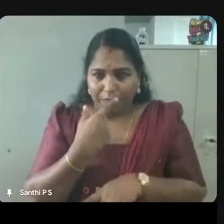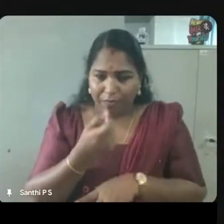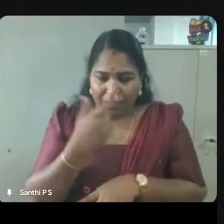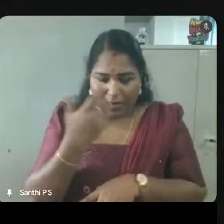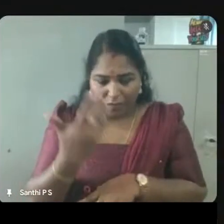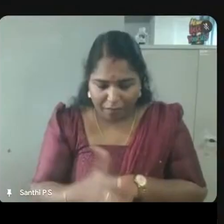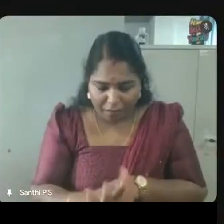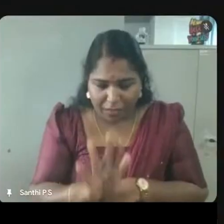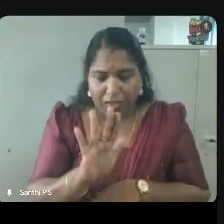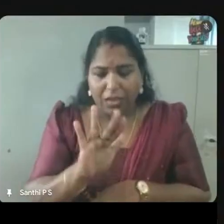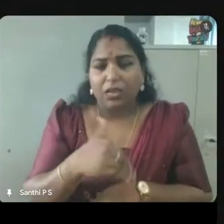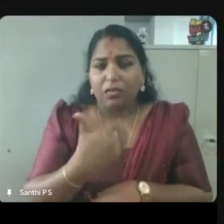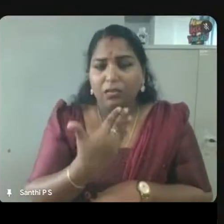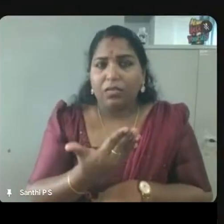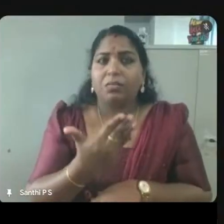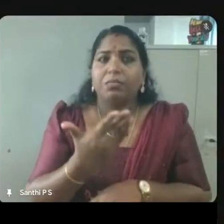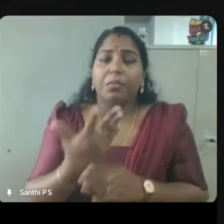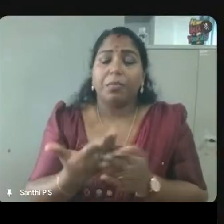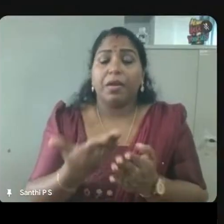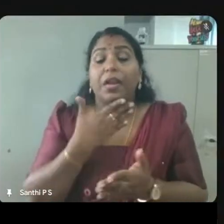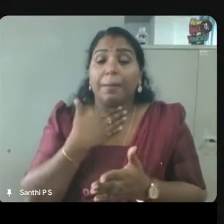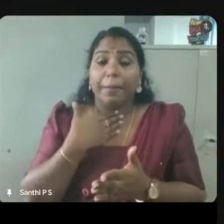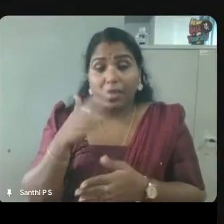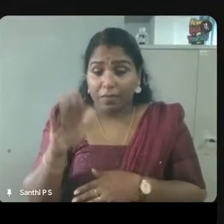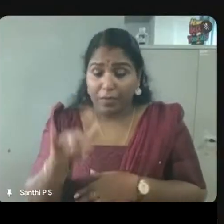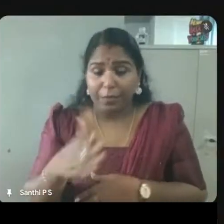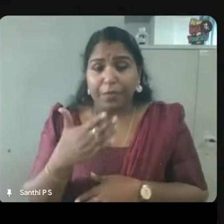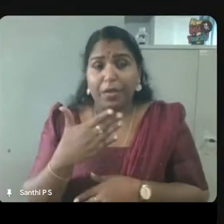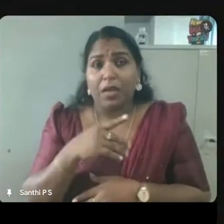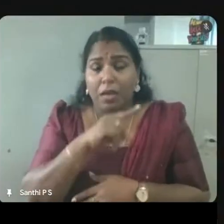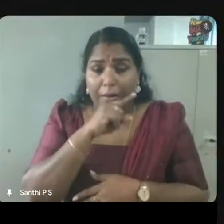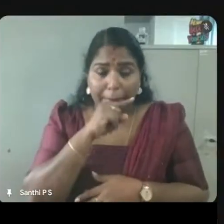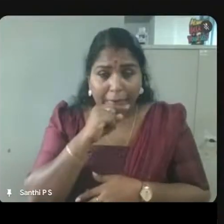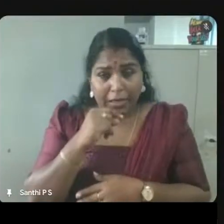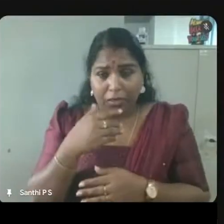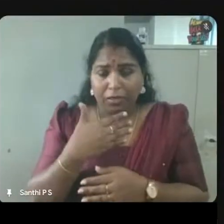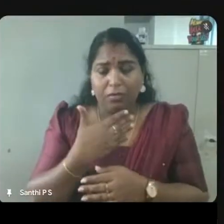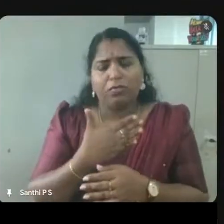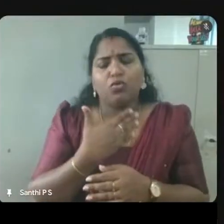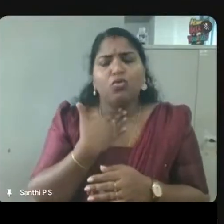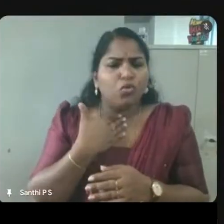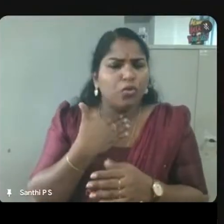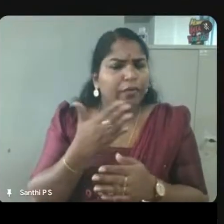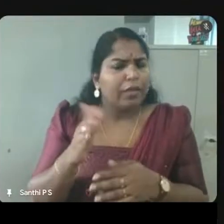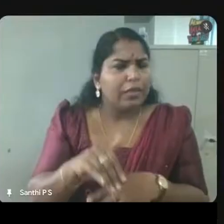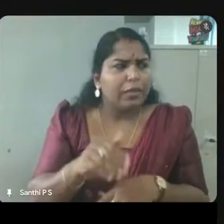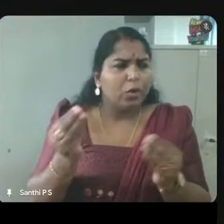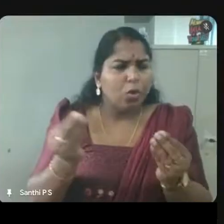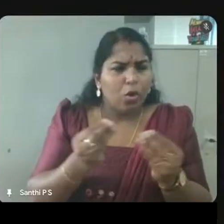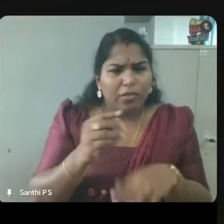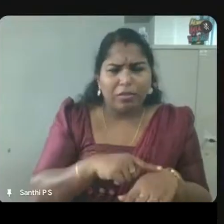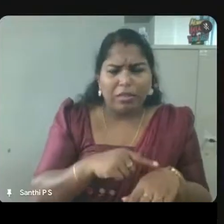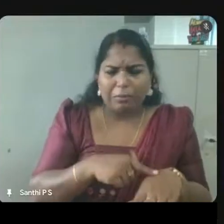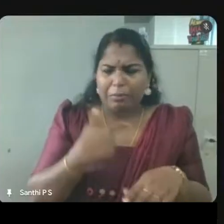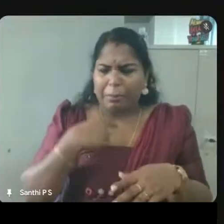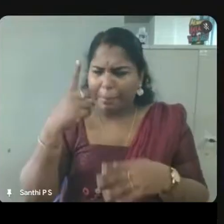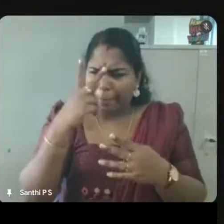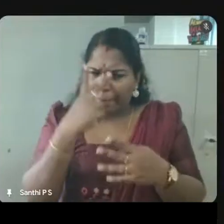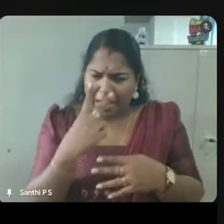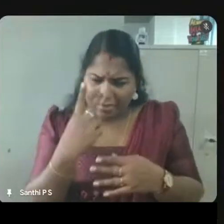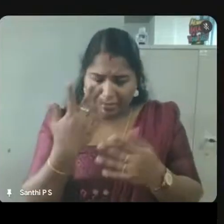വരാനുള്ള സാധ്യതയുണ്ട്. സോ ബ്ലഡ് ഷുഗർ ഒക്കെ വരുന്ന സമയത്തും നമുക്ക് ട്രാൻസിയന്റ് ആയിട്ട് കുറച്ച് സമയത്തേക്ക് കാഴ്ചക്കുറവ് വരുന്നു, പിന്നെ അത് മാറുന്നു. അപ്പൊ ഷുഗർ